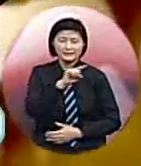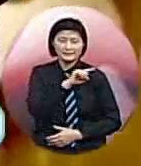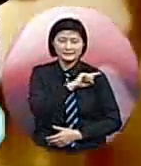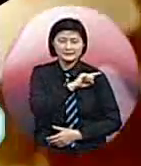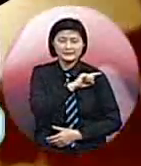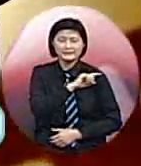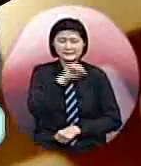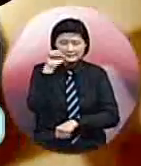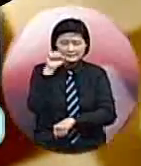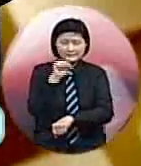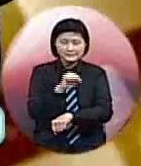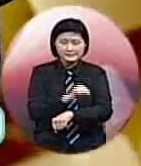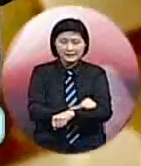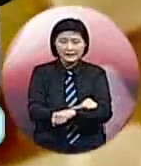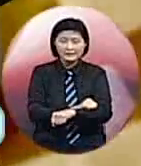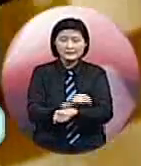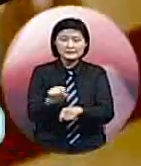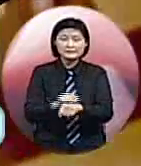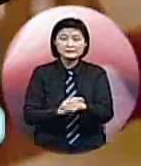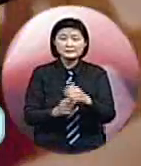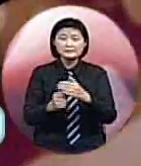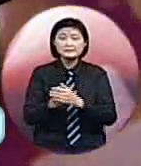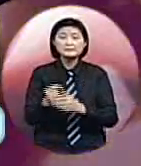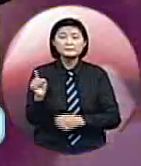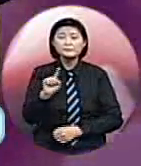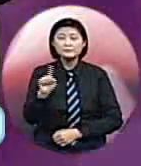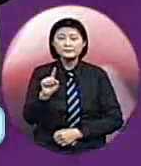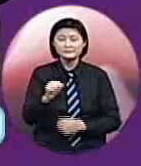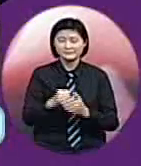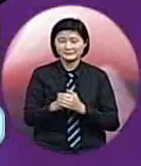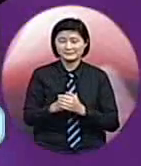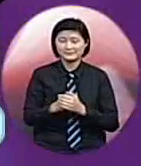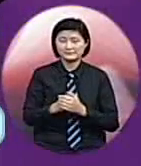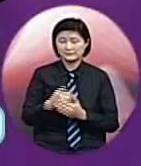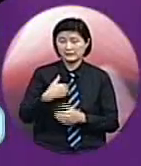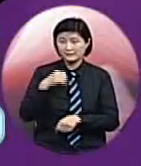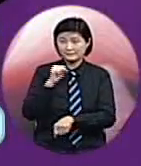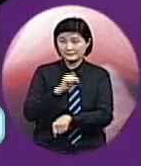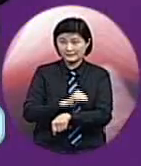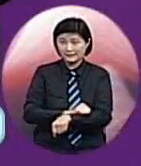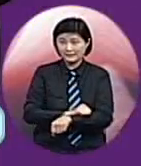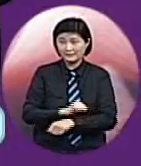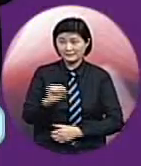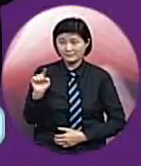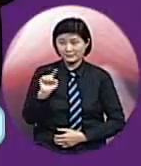가장 잘하는 특기가 있다면, 뭐, 어떤 특기? 가장 잘하는 것은. 예.